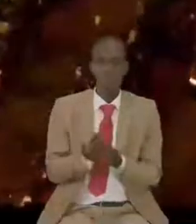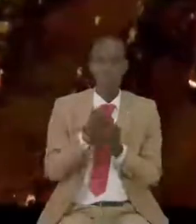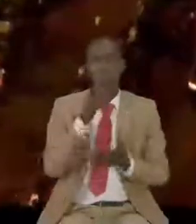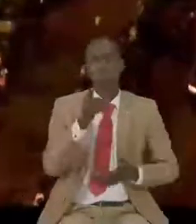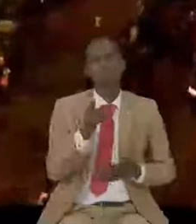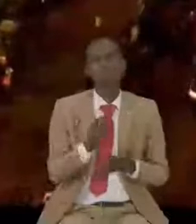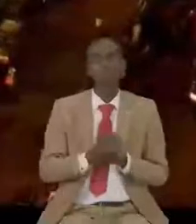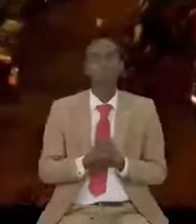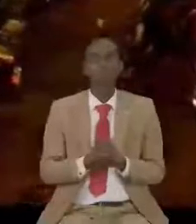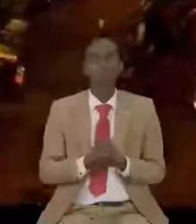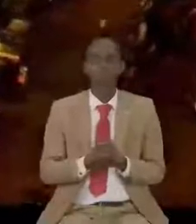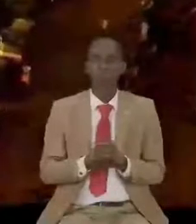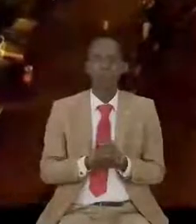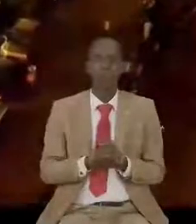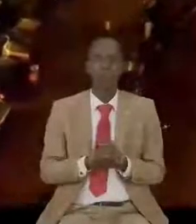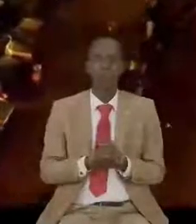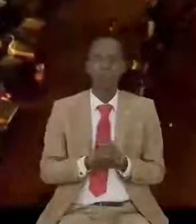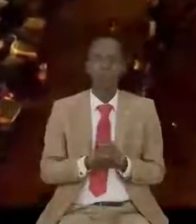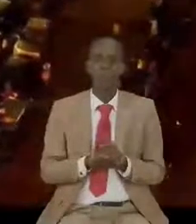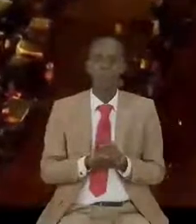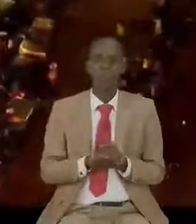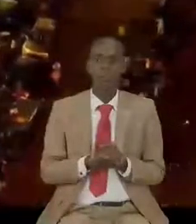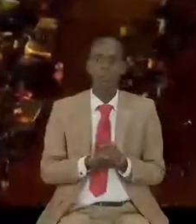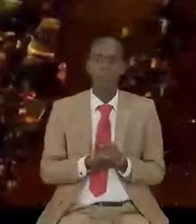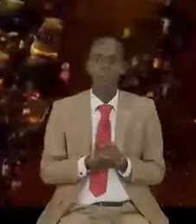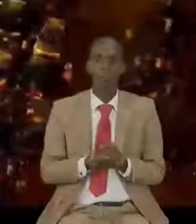Write what can be used.